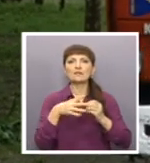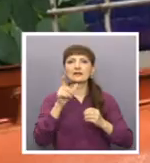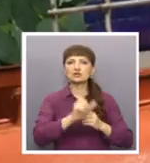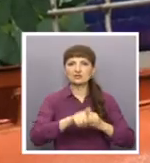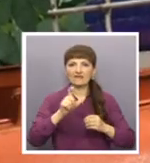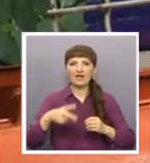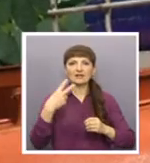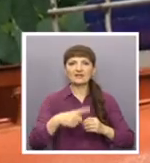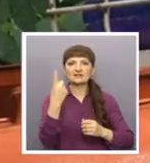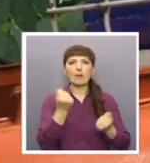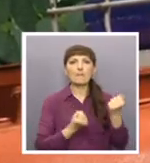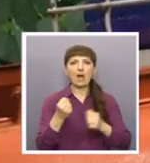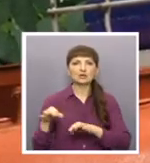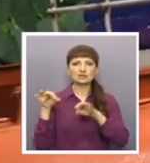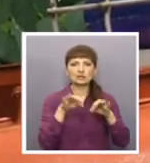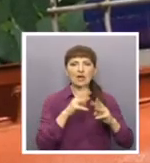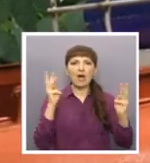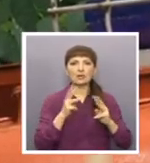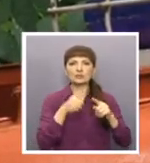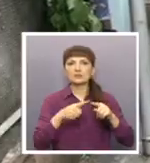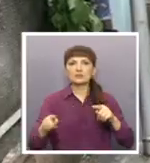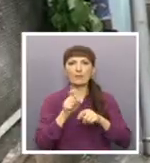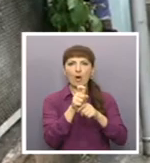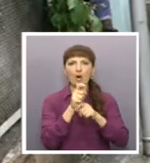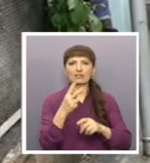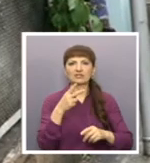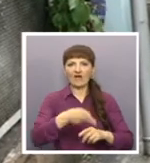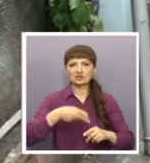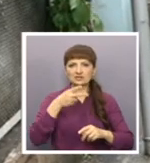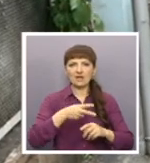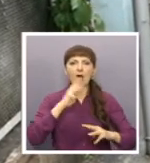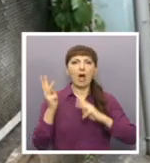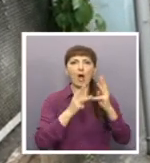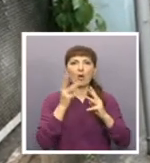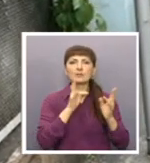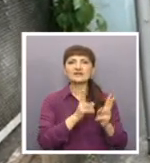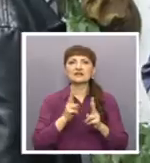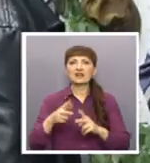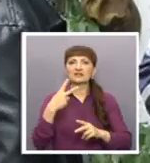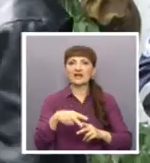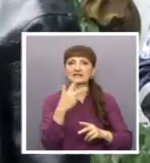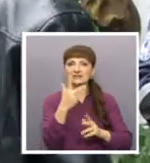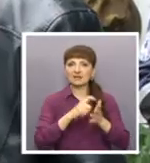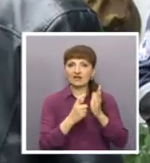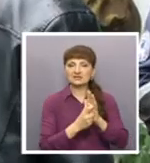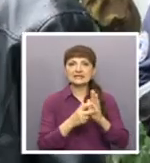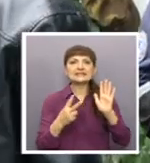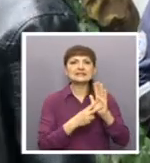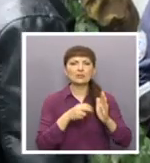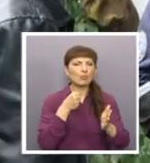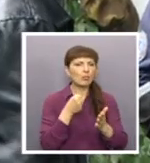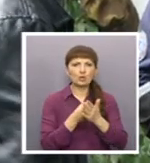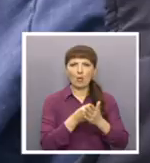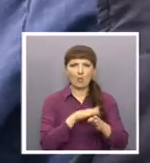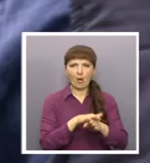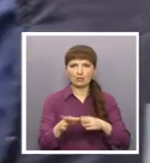на 21 машине. С огнем боролись 2 часа. Всего от языка пламени пострадали 23 квартиры, 7 сгорели дотла. Спасатели